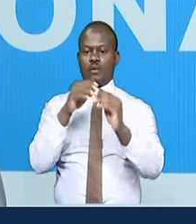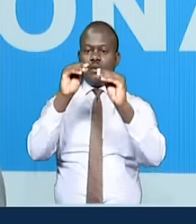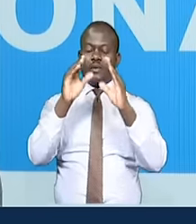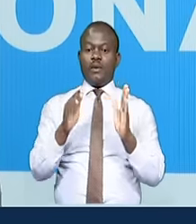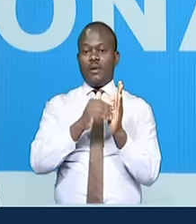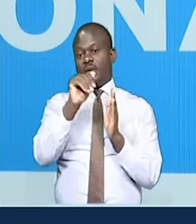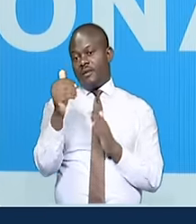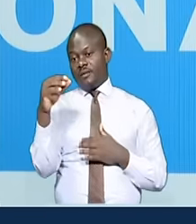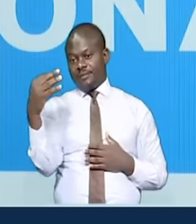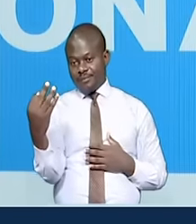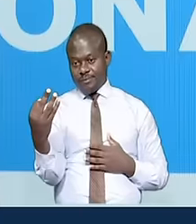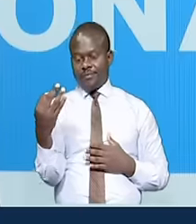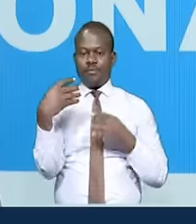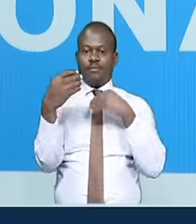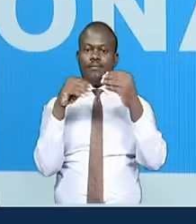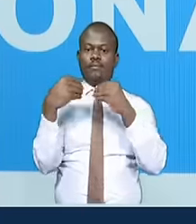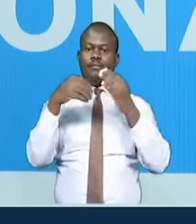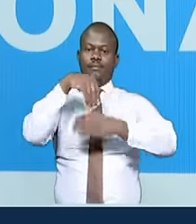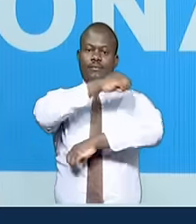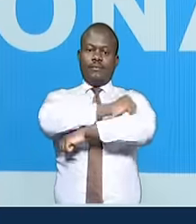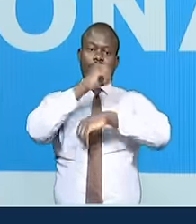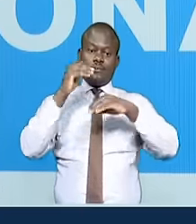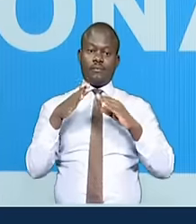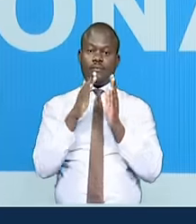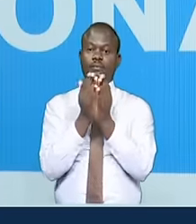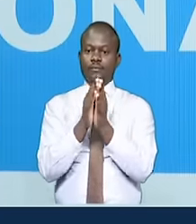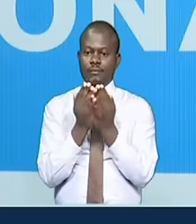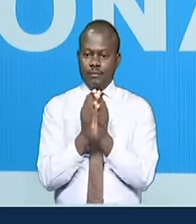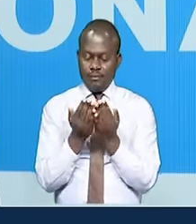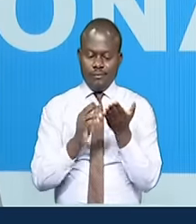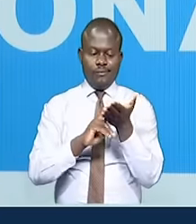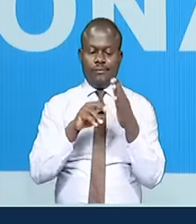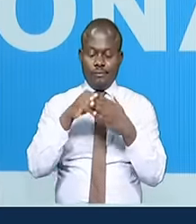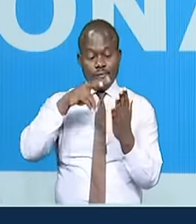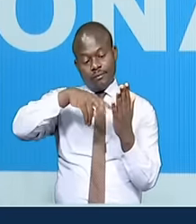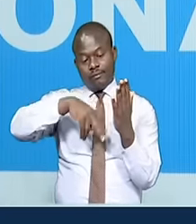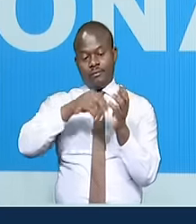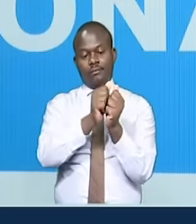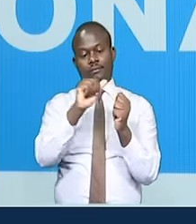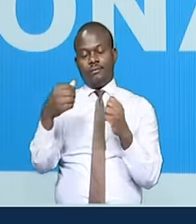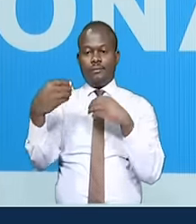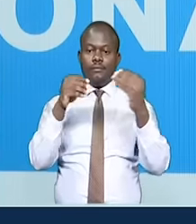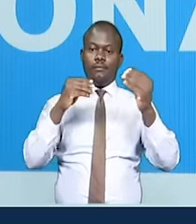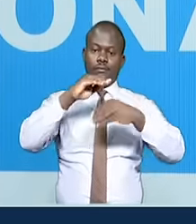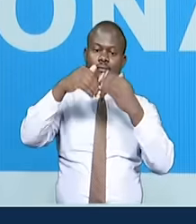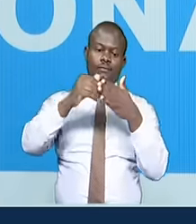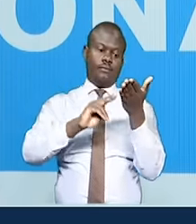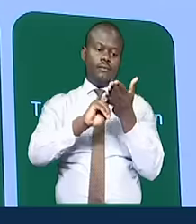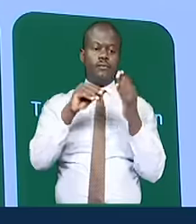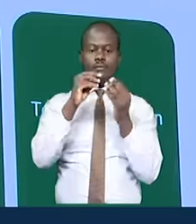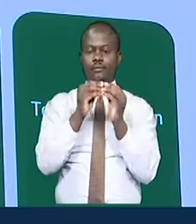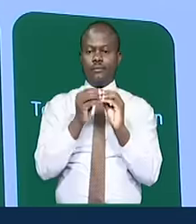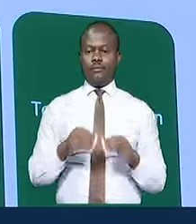ikindi cya gatatu tureba ni ibikoresho byo mu mashuri, ibitabo bikoreshwa mu gusoma ariko ndetse n'ibindi bikoreshwa mu mibare ndetse no muri